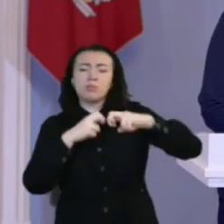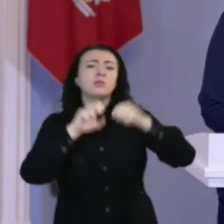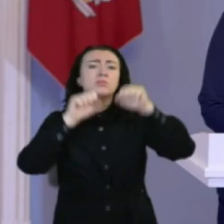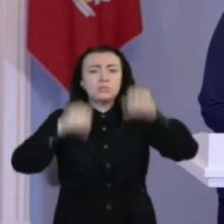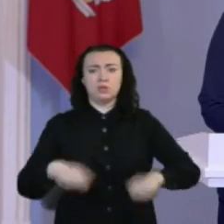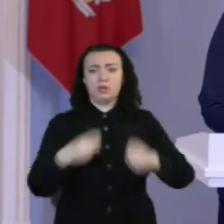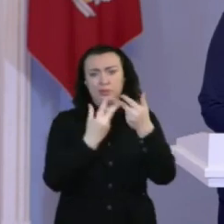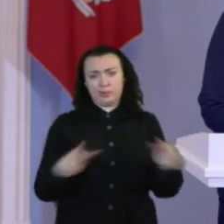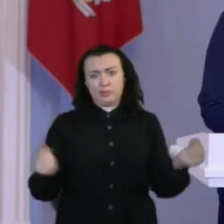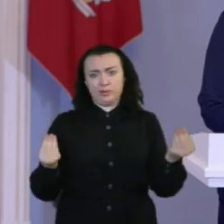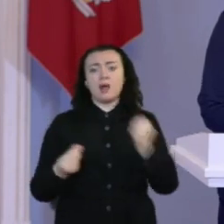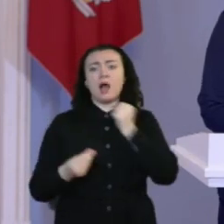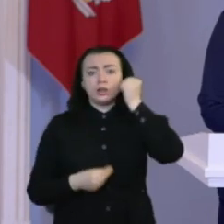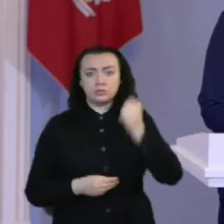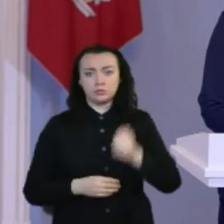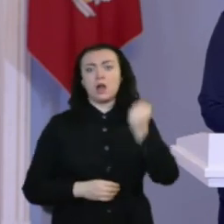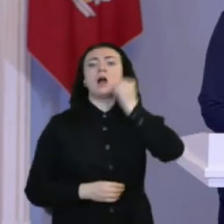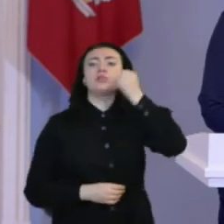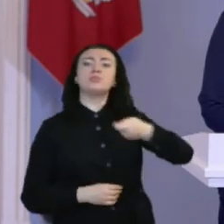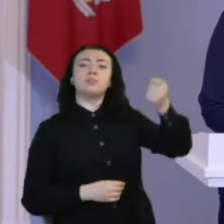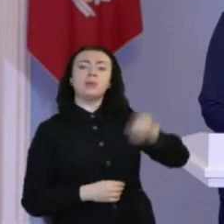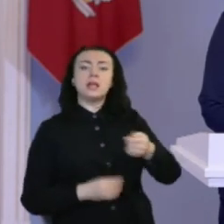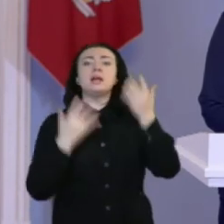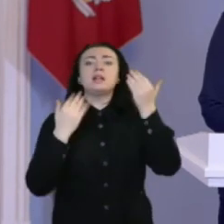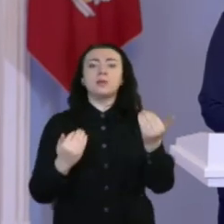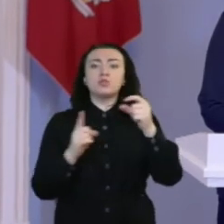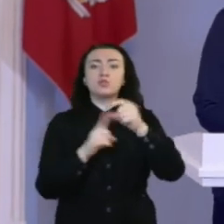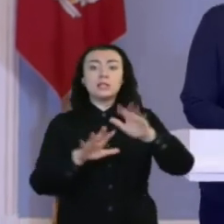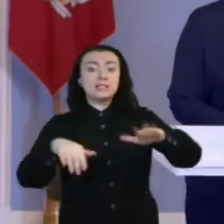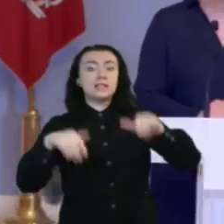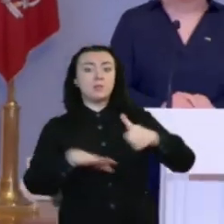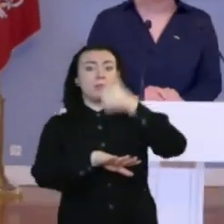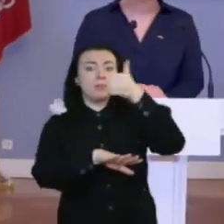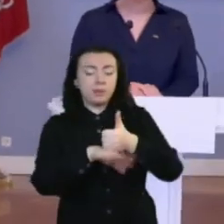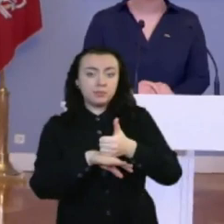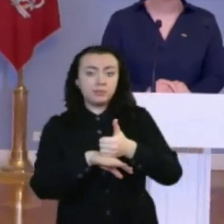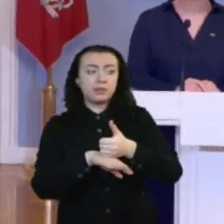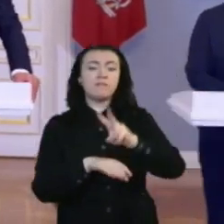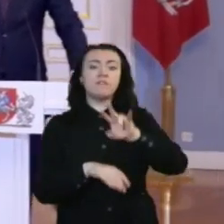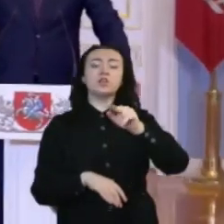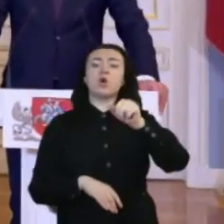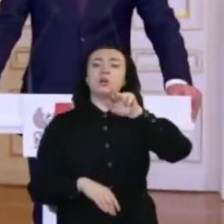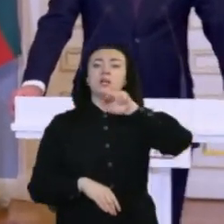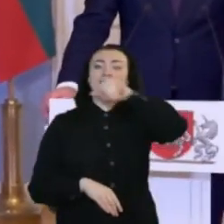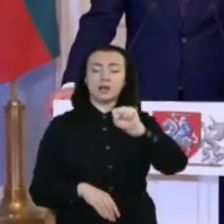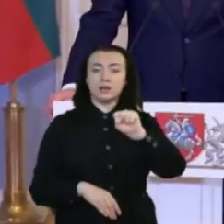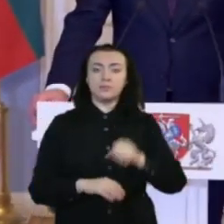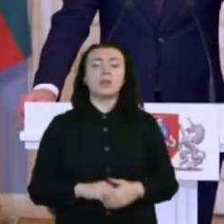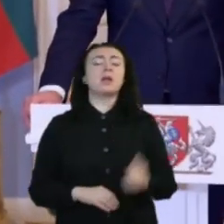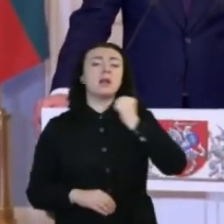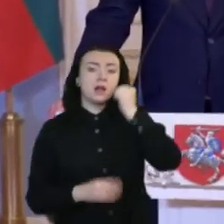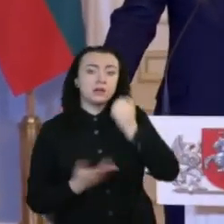dabar yra iškilę. Ačiū. Dėkui, prezidente. Dabar žodis Seimo pirmininkiai Viktorijai Čmilytei Nilsen.